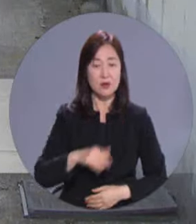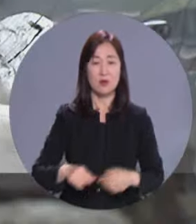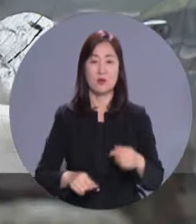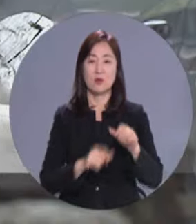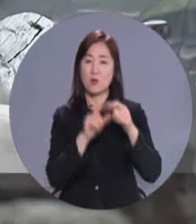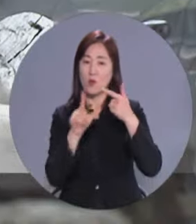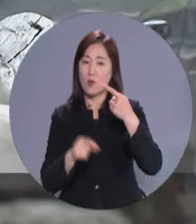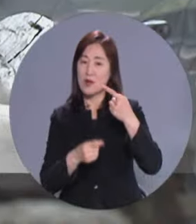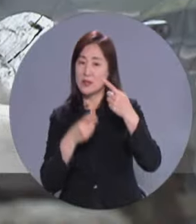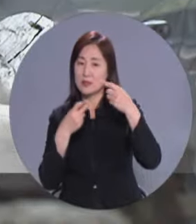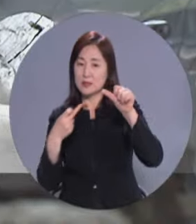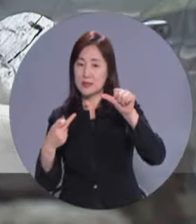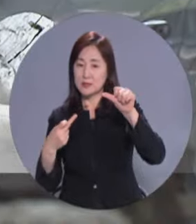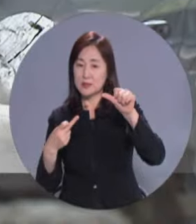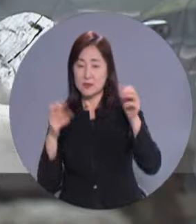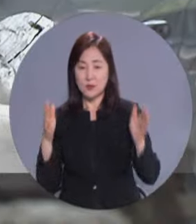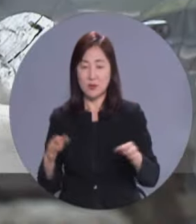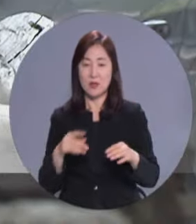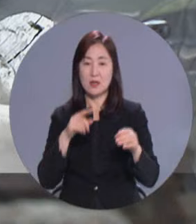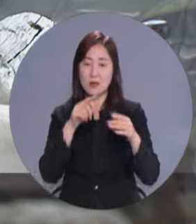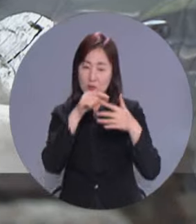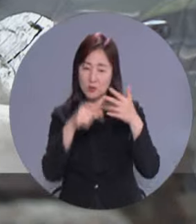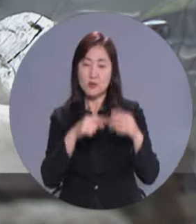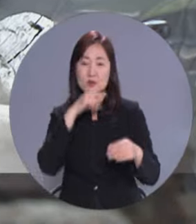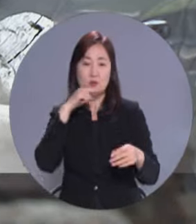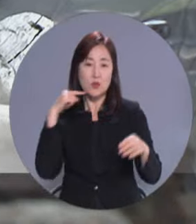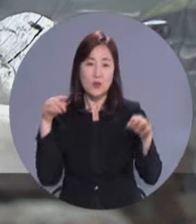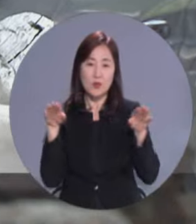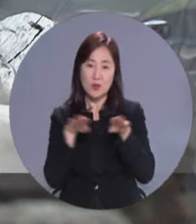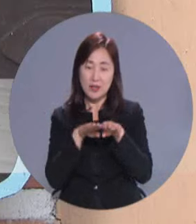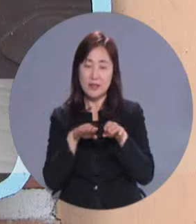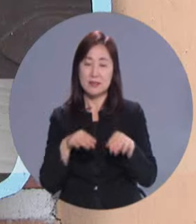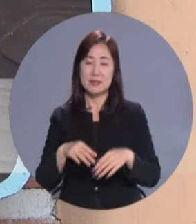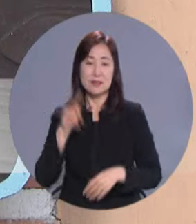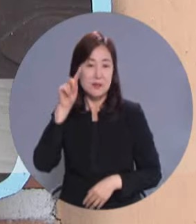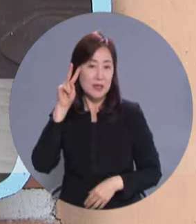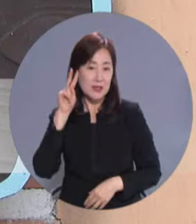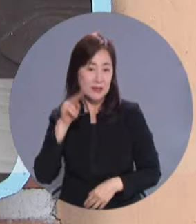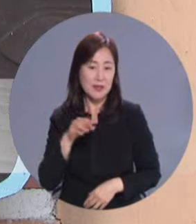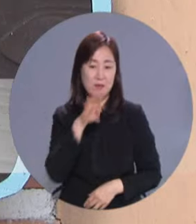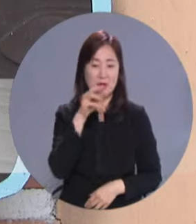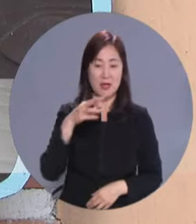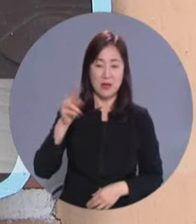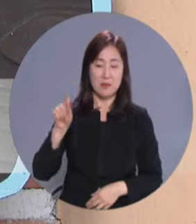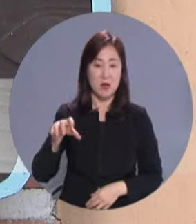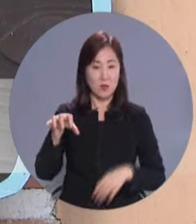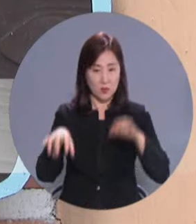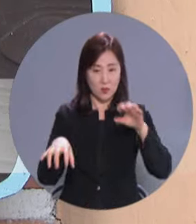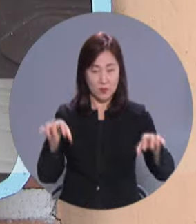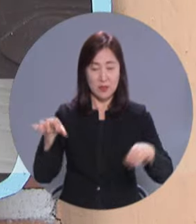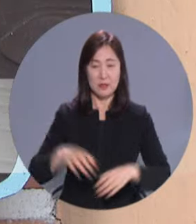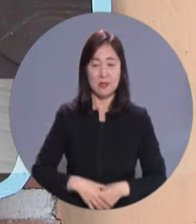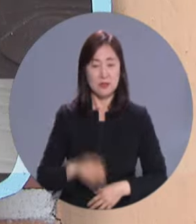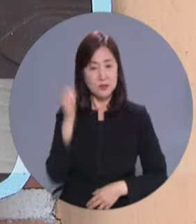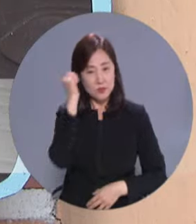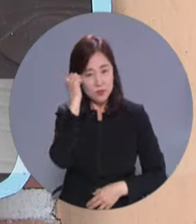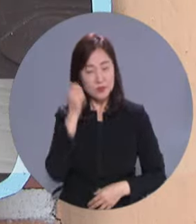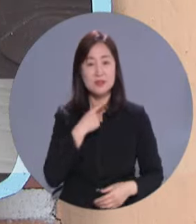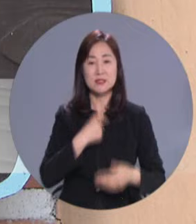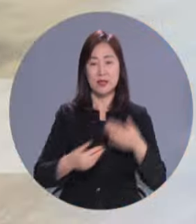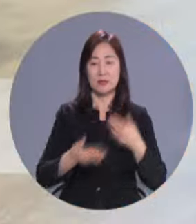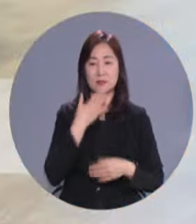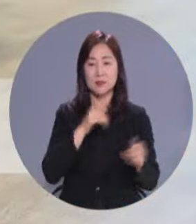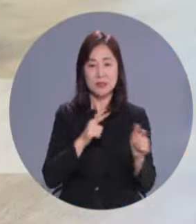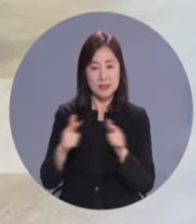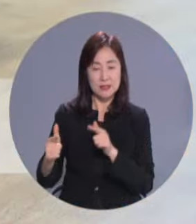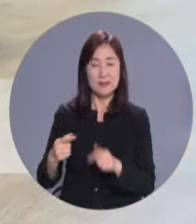12일 사이 매주 토요일과 일요일 1박 2일 일정으로 별량면 개랭이 마을에서 숙박 체험 음식 등을